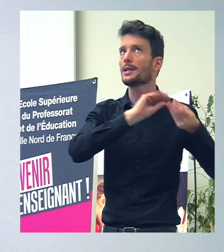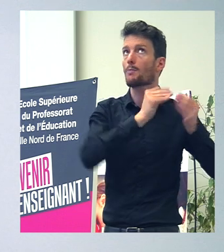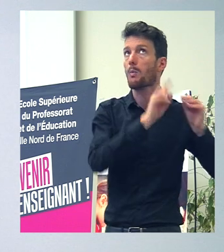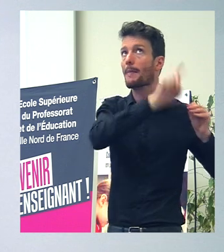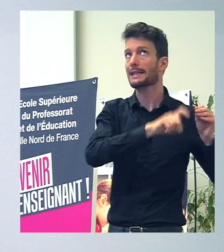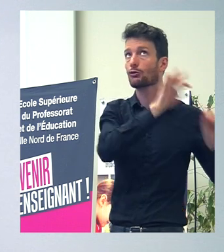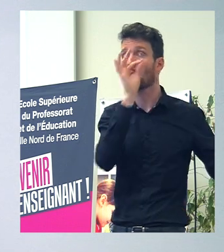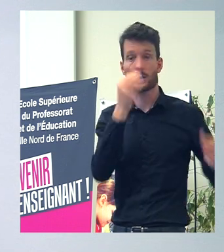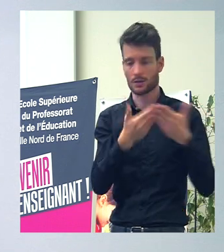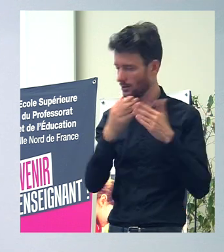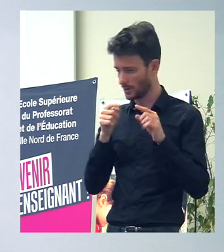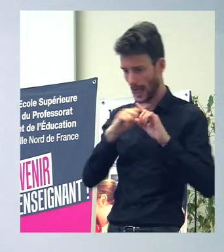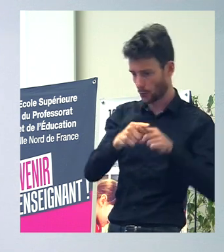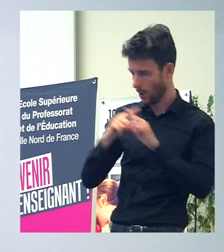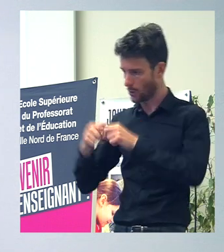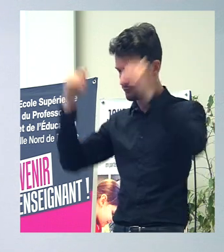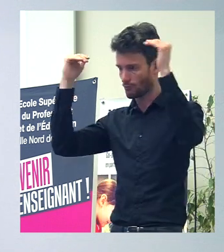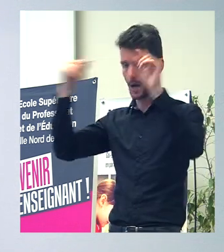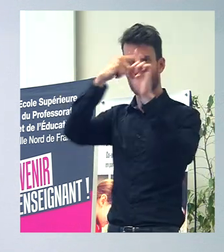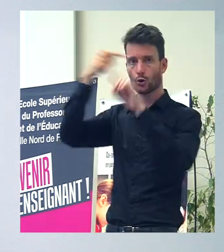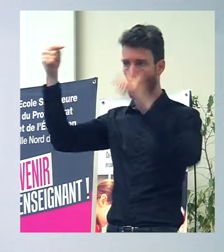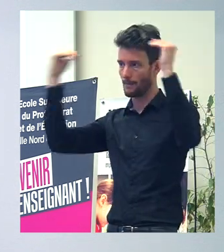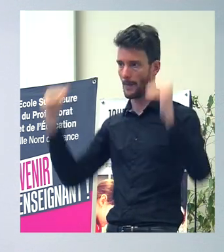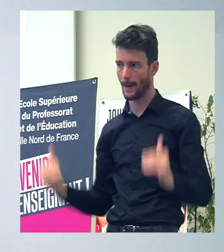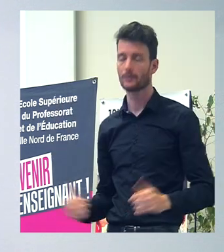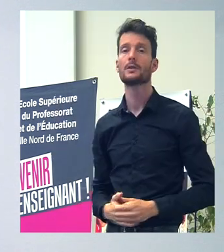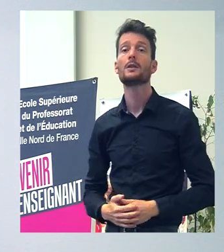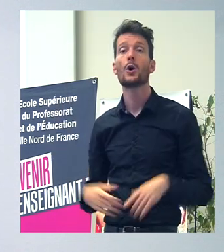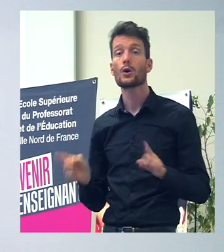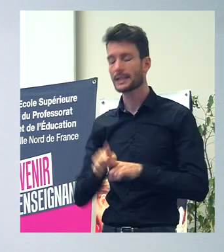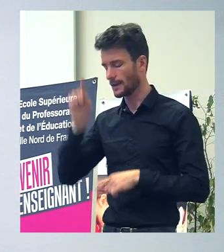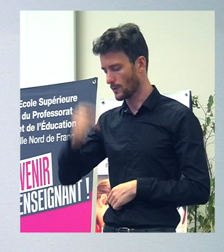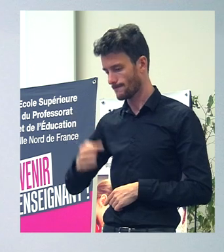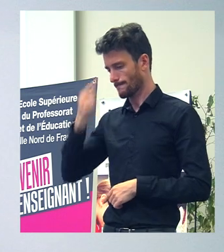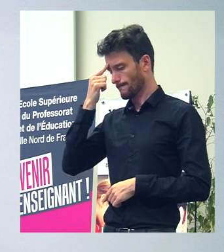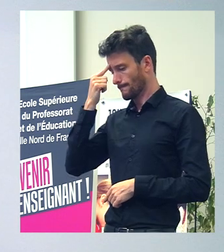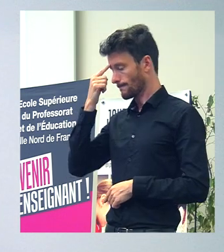choisie. Il faut penser que nous avons des attachements,